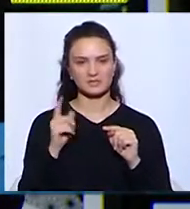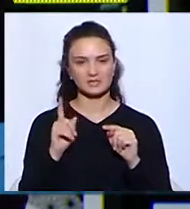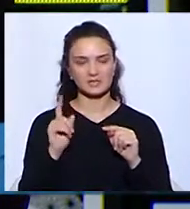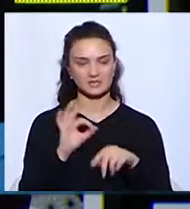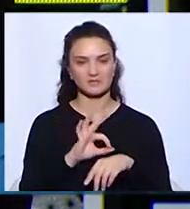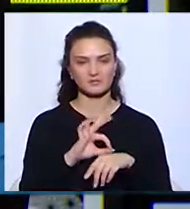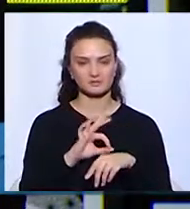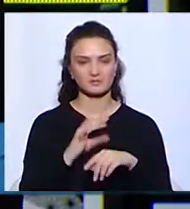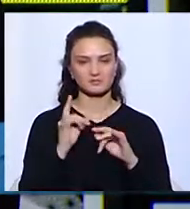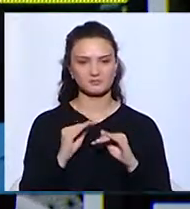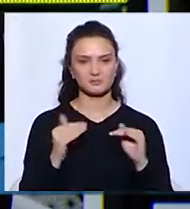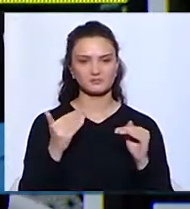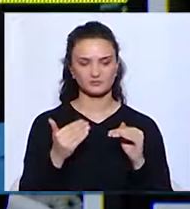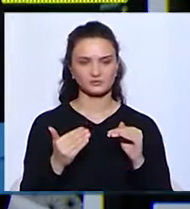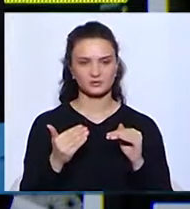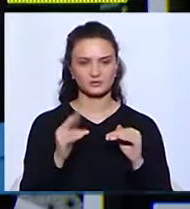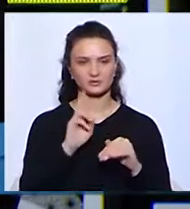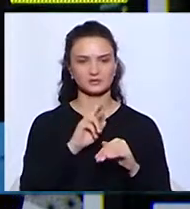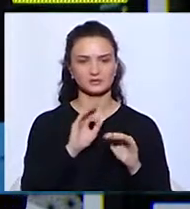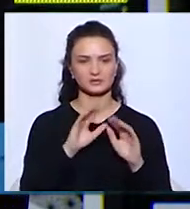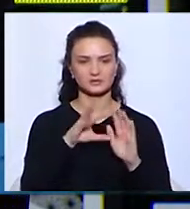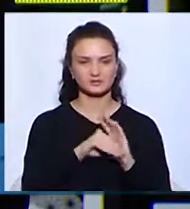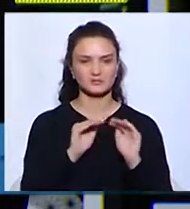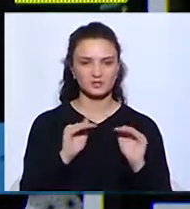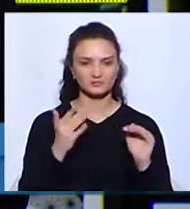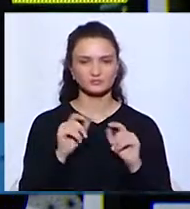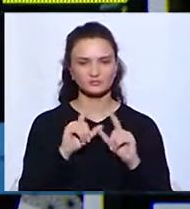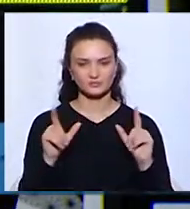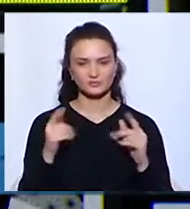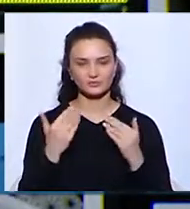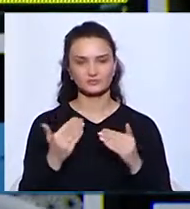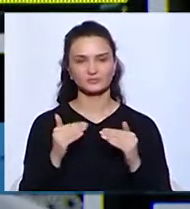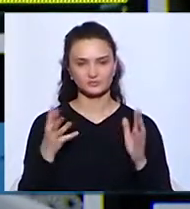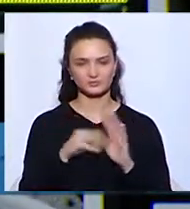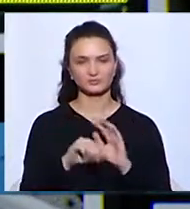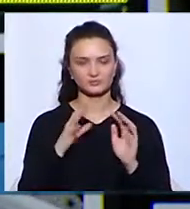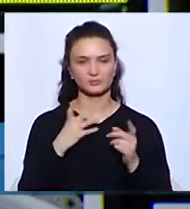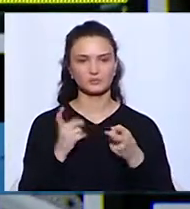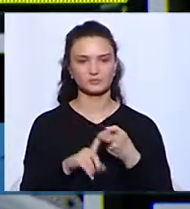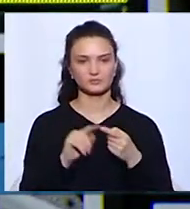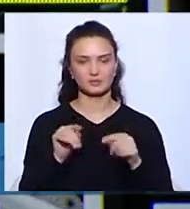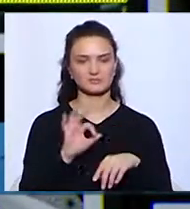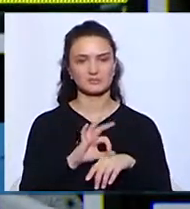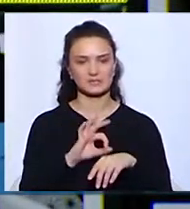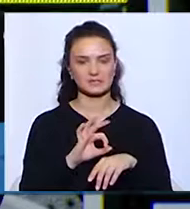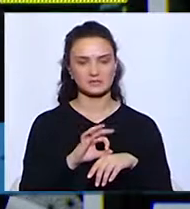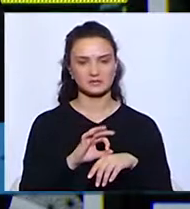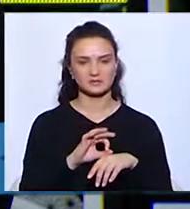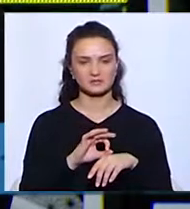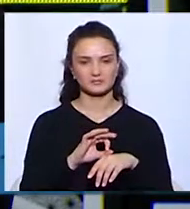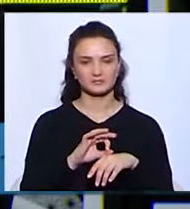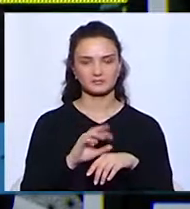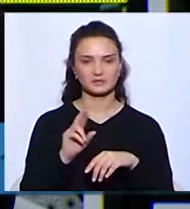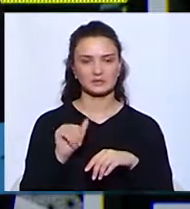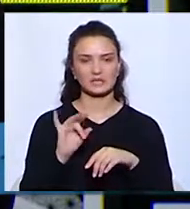აფეთქებები, ბავშვთა კოლექტიურ დაწესებულებებში, სამშობიაროებში, ბაღებში შეიძლება უკავშირდებოდეს ამ ინფექციას.